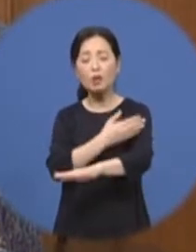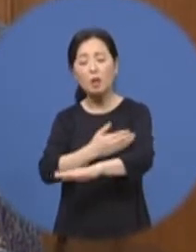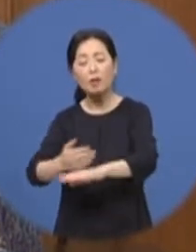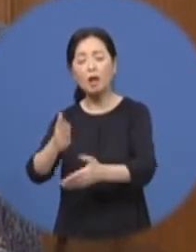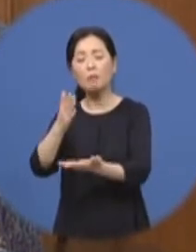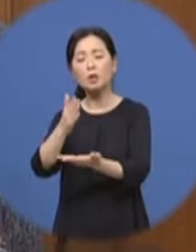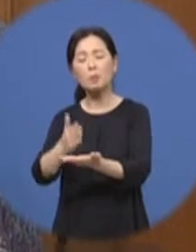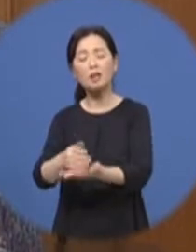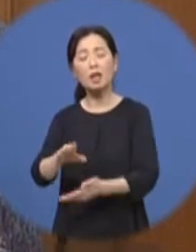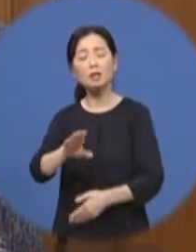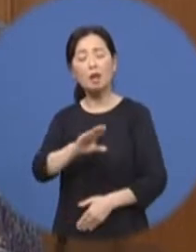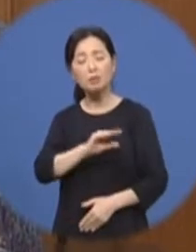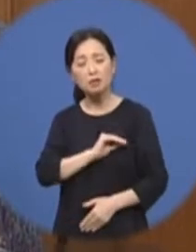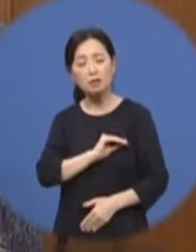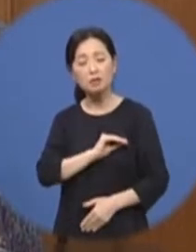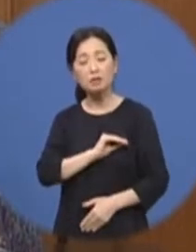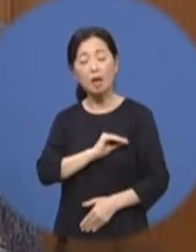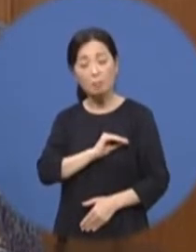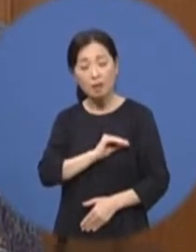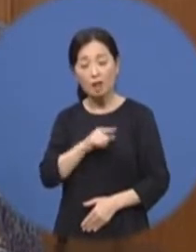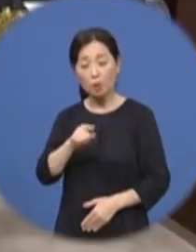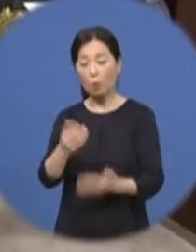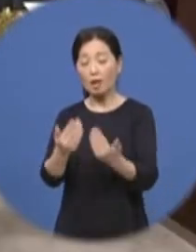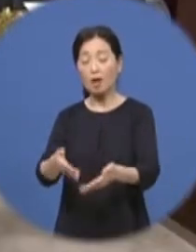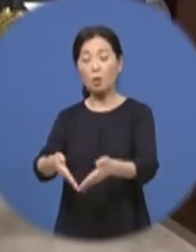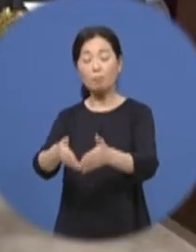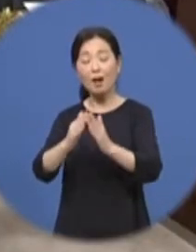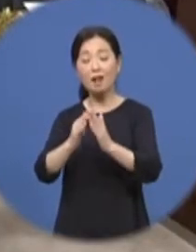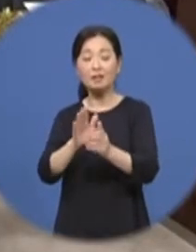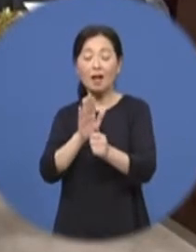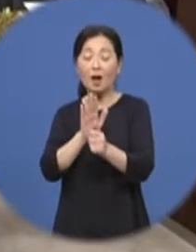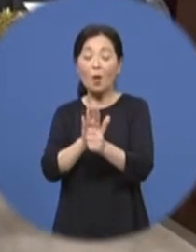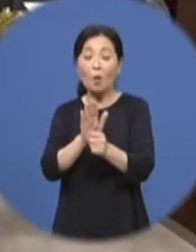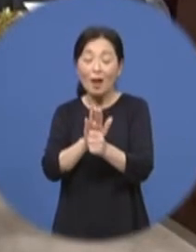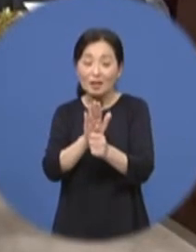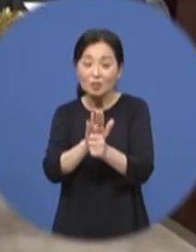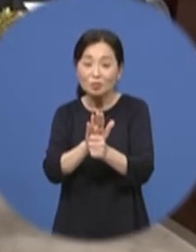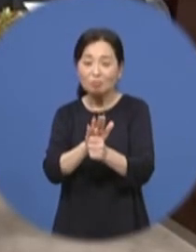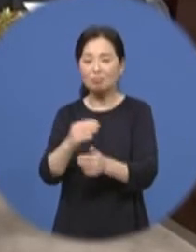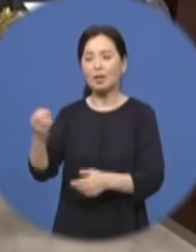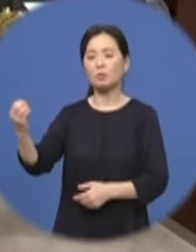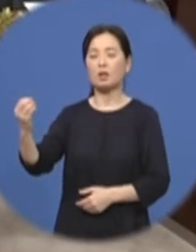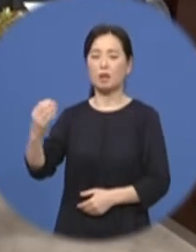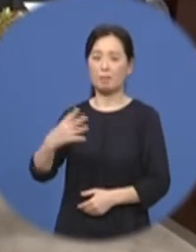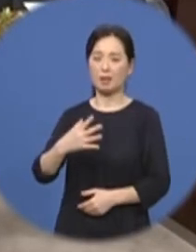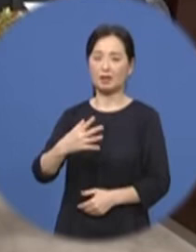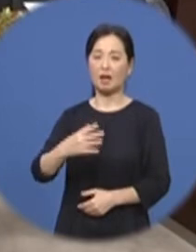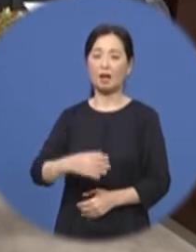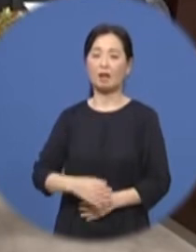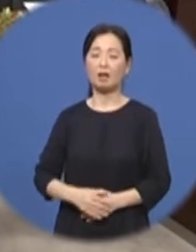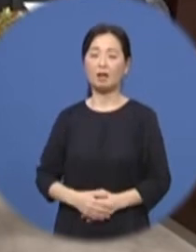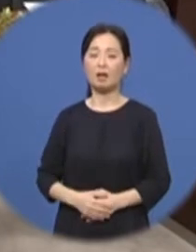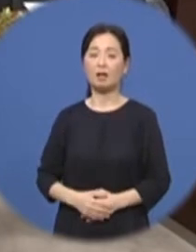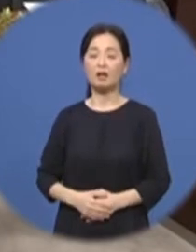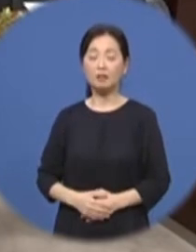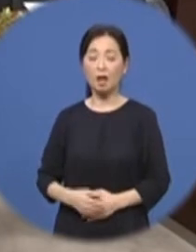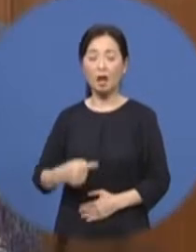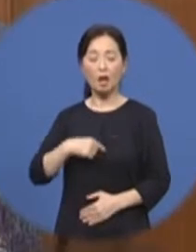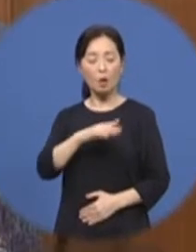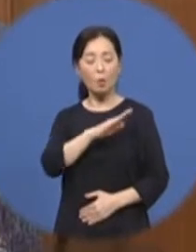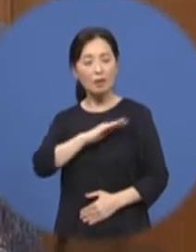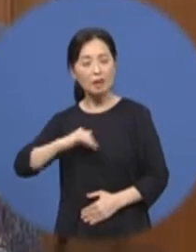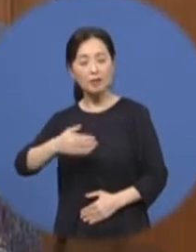寂しいやと、また学校が来るっていうことで応援してあげようって言ってくださったんですね、はい、じゃあ私たちもでき